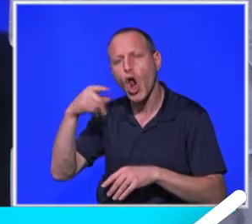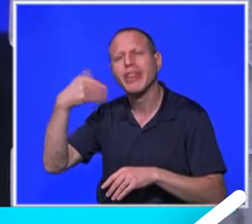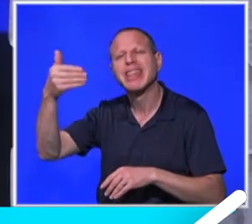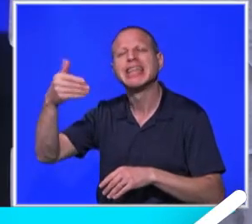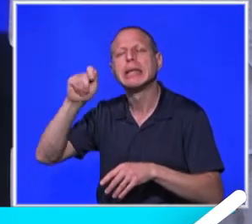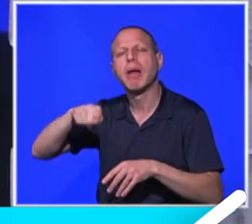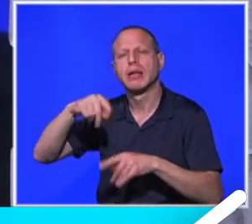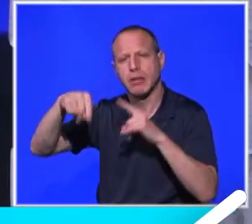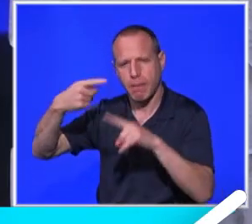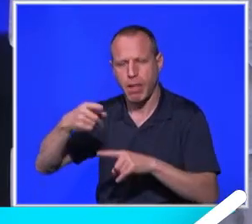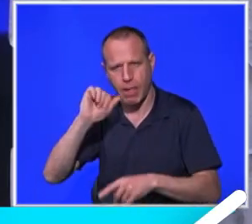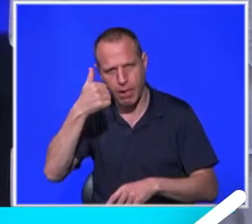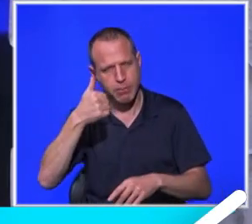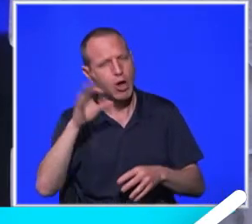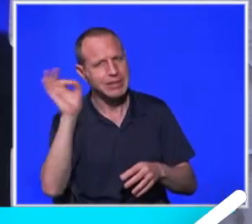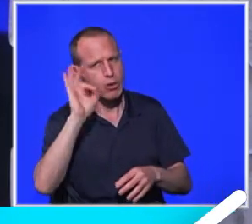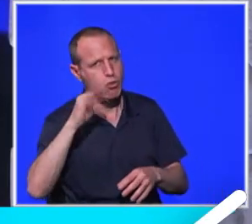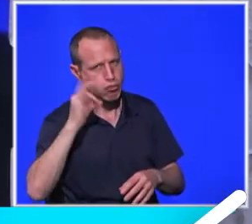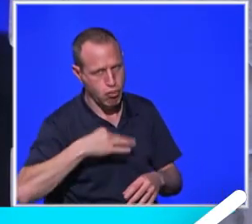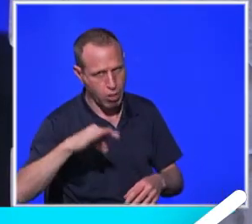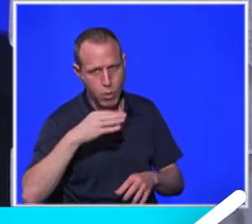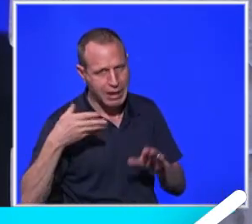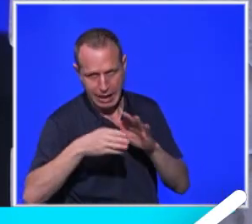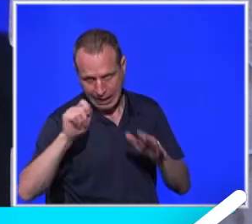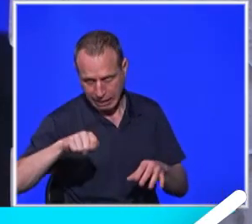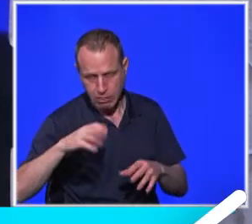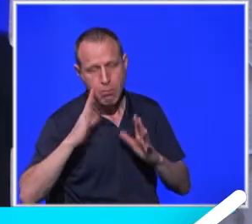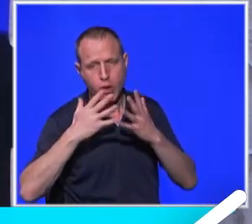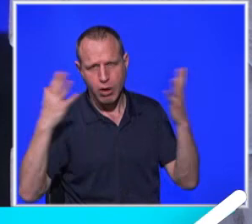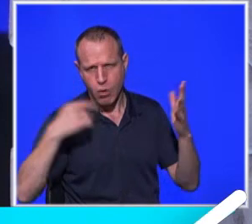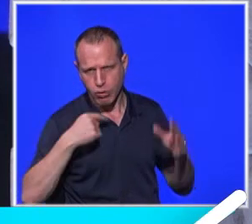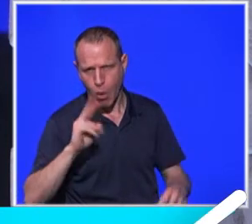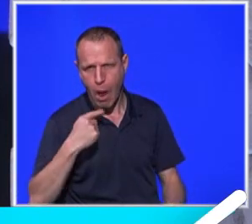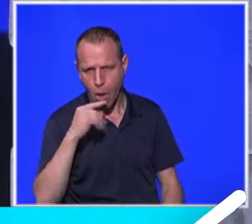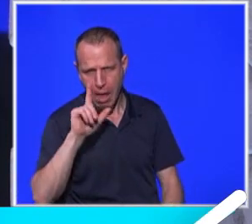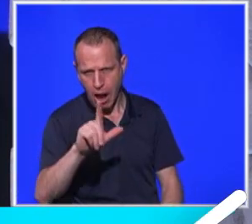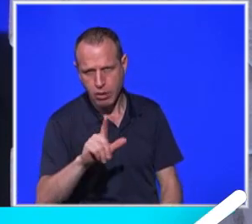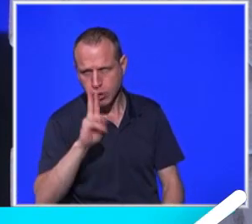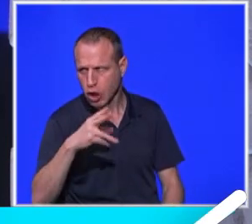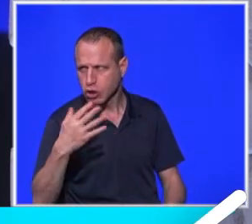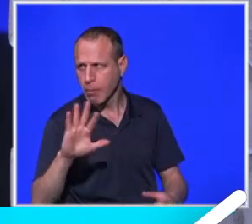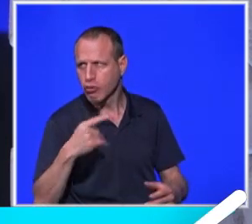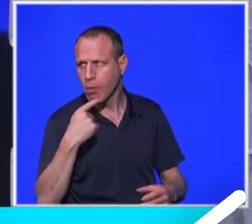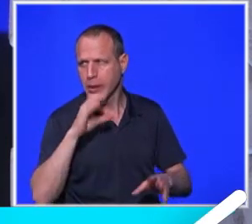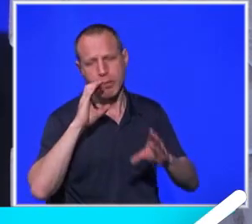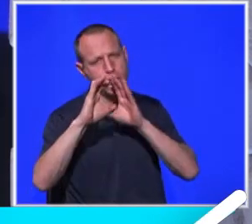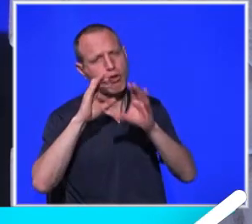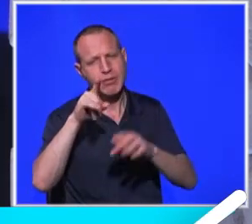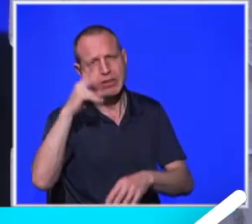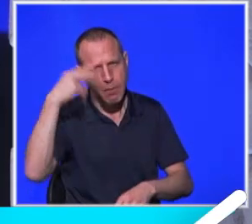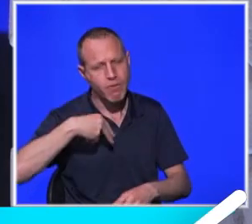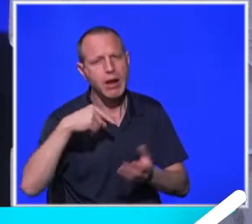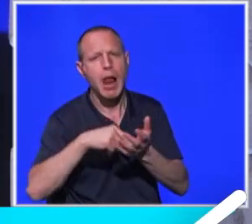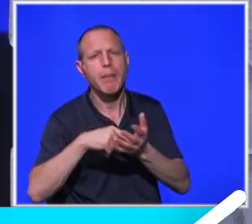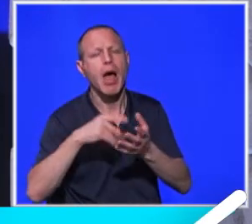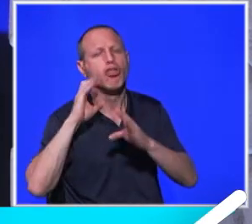קודם כל, הסיכוי שלנו להיכנס לכנסת הוא מאוד מאוד גדול. אני יכולה לומר לך שיש מה שאומרים בתקשורת, וזה מובן למה התקשורת